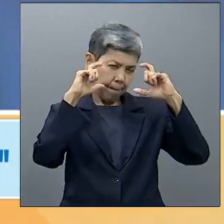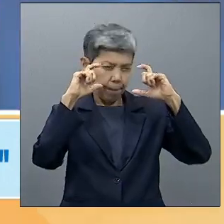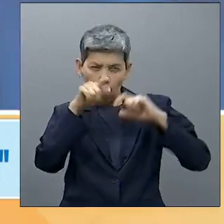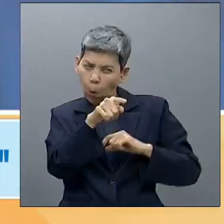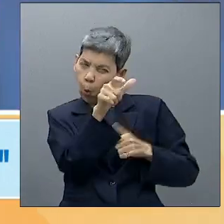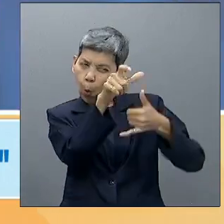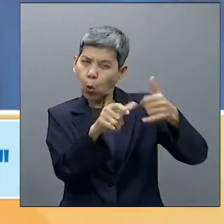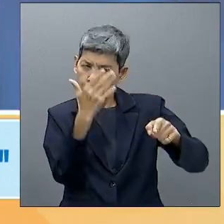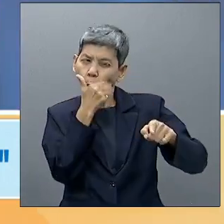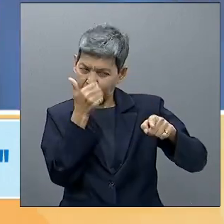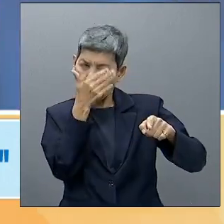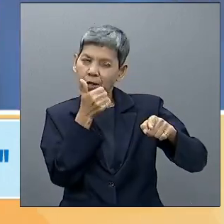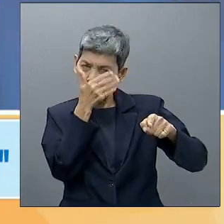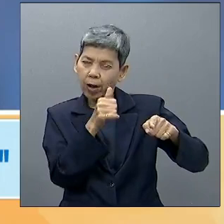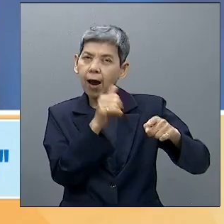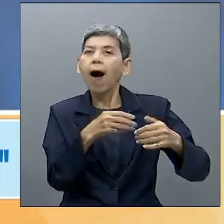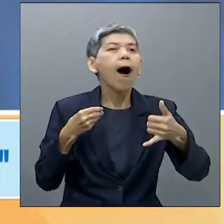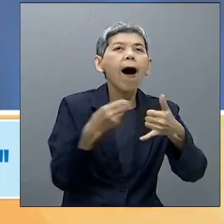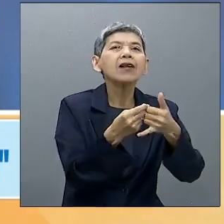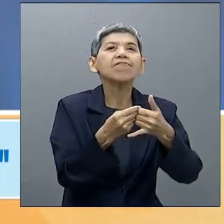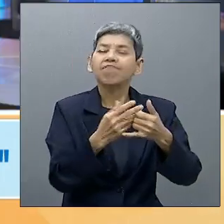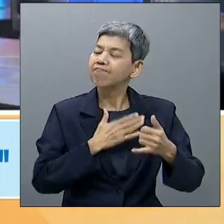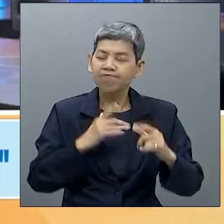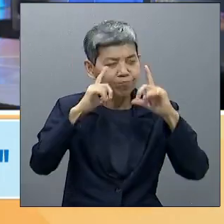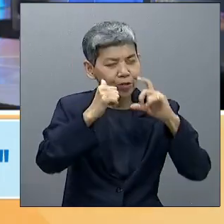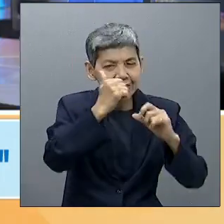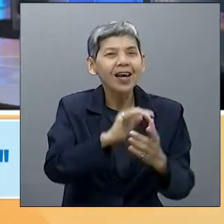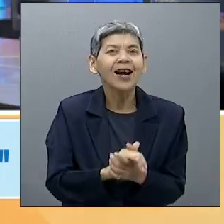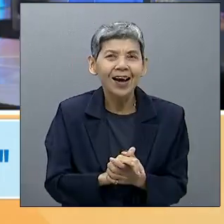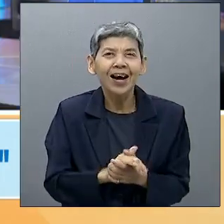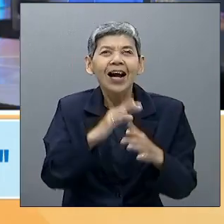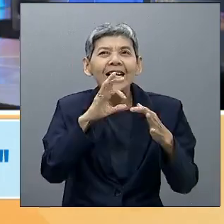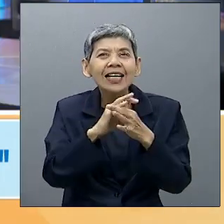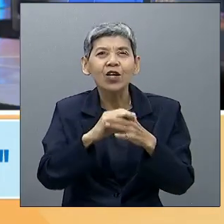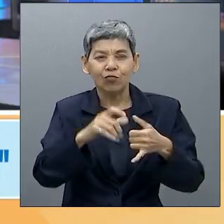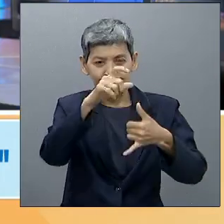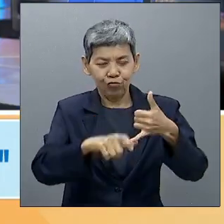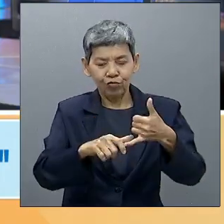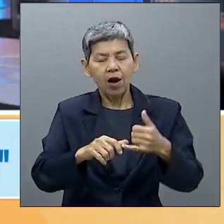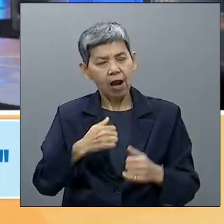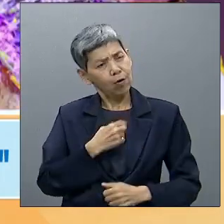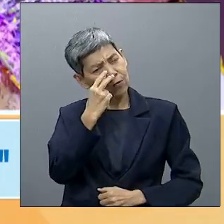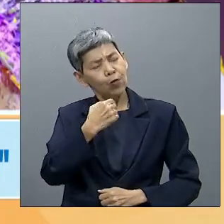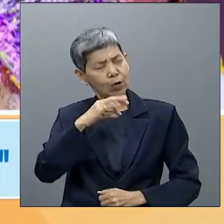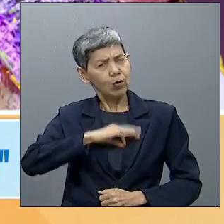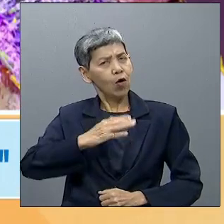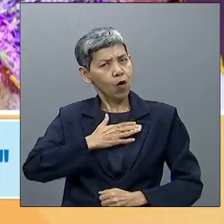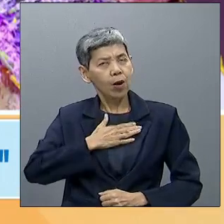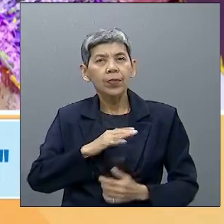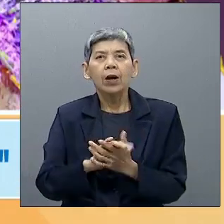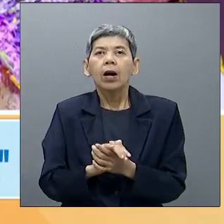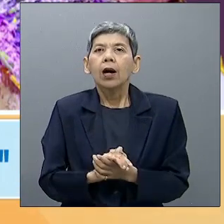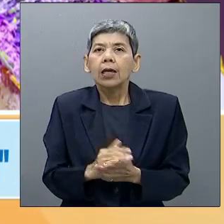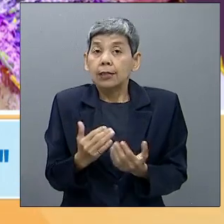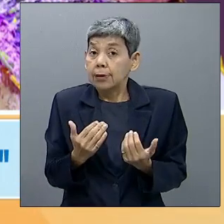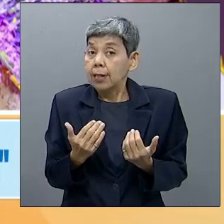ห็นว่าคนนี้สวยก็ได้เป็นขวัญใจช่างภาพอันนี้เรียกว่าหนึ่งใน beauty privilege แล้วนะพี่รู้สึกแบบนั้นแม้กระทั่งใน